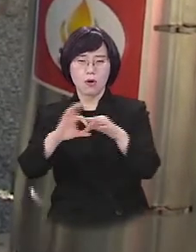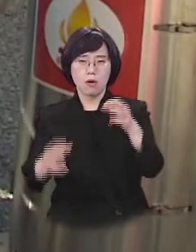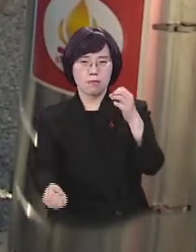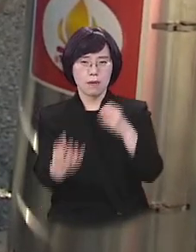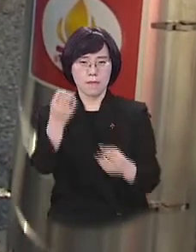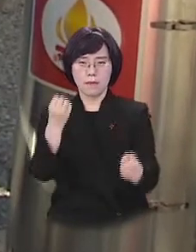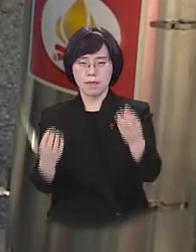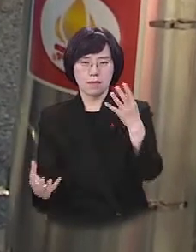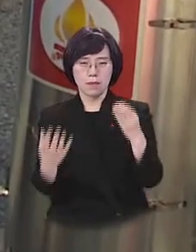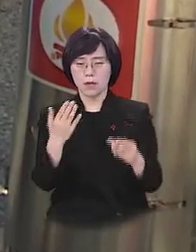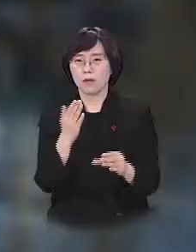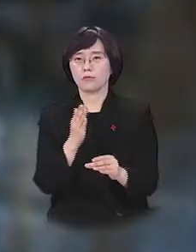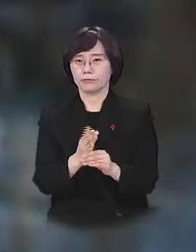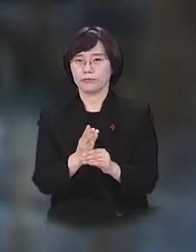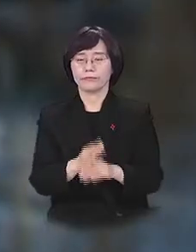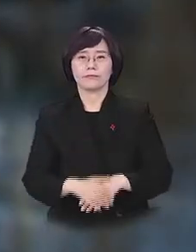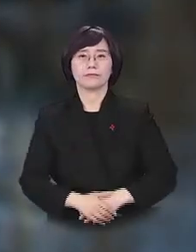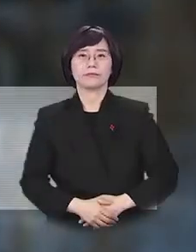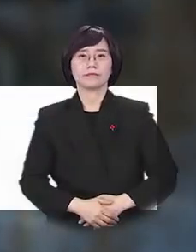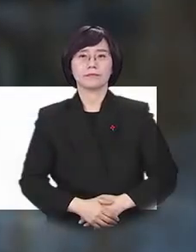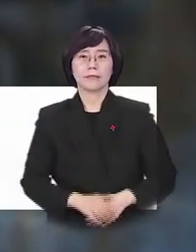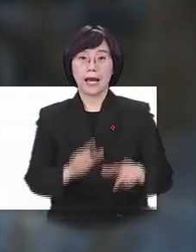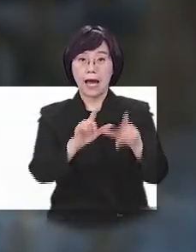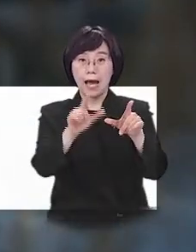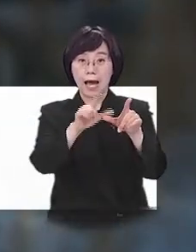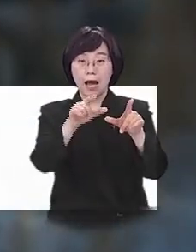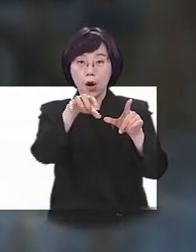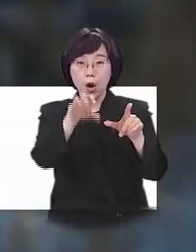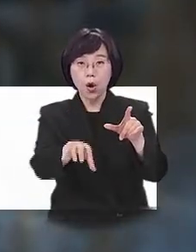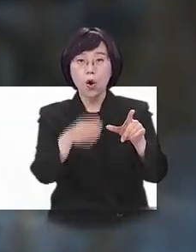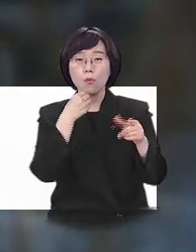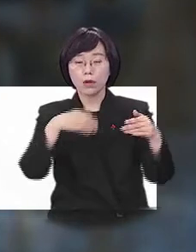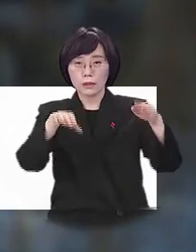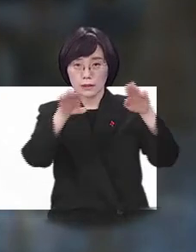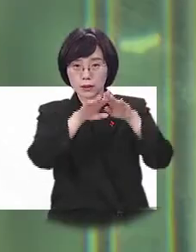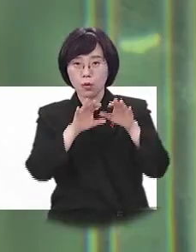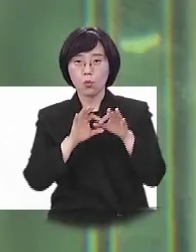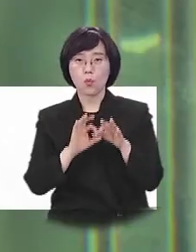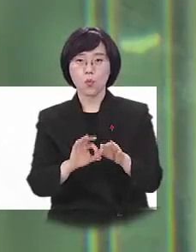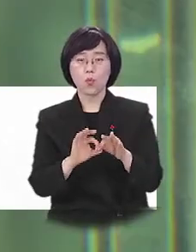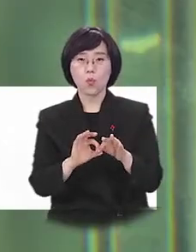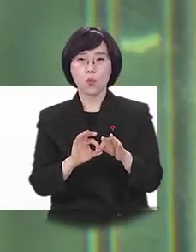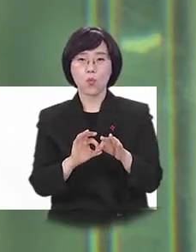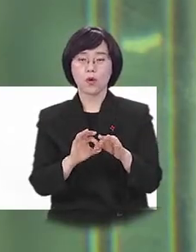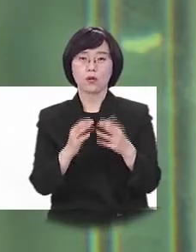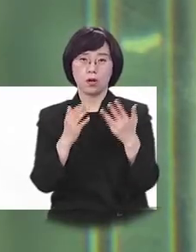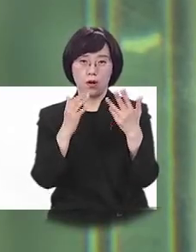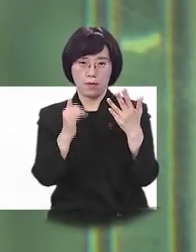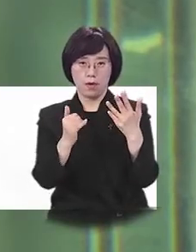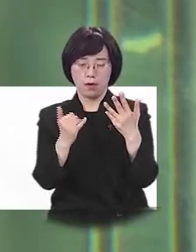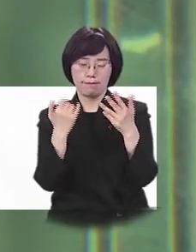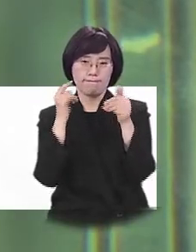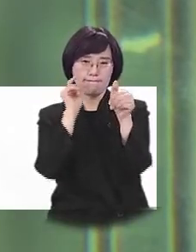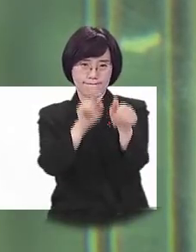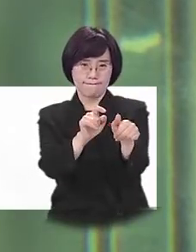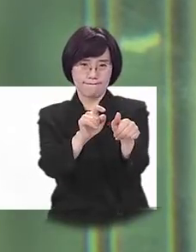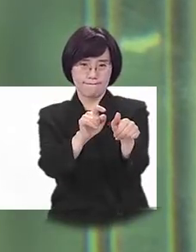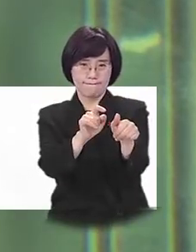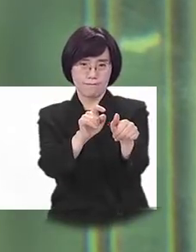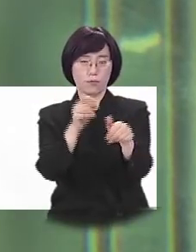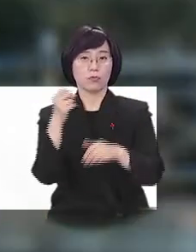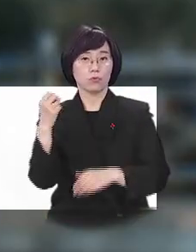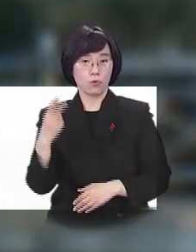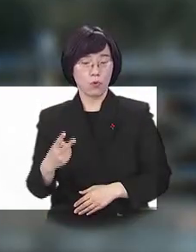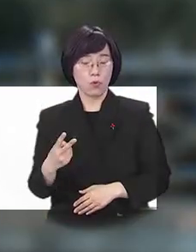않고 전방위로 퍼지고 있습니다. 안동에서는 복지시설과 관련해 8명이 또 양성 판정을